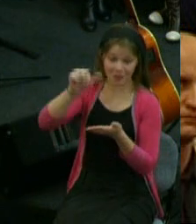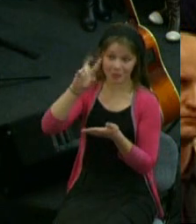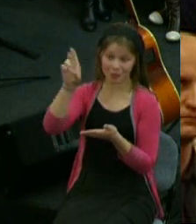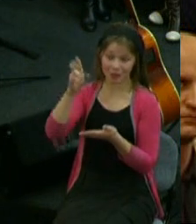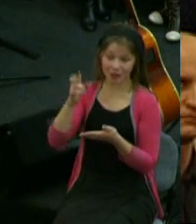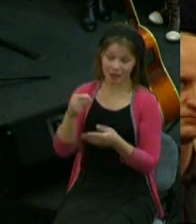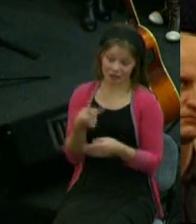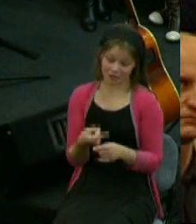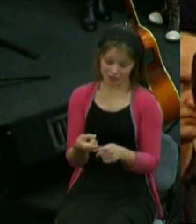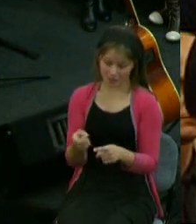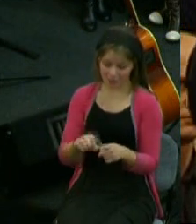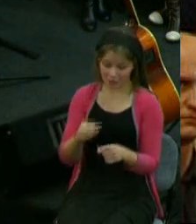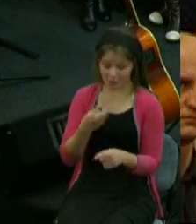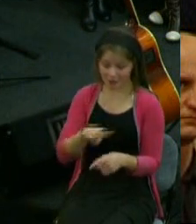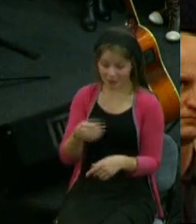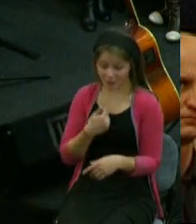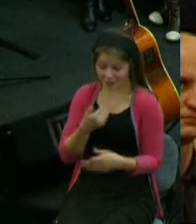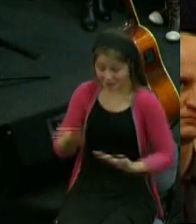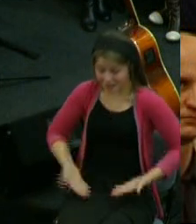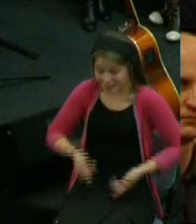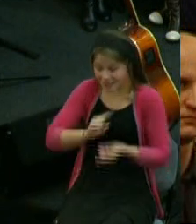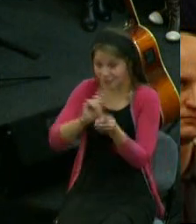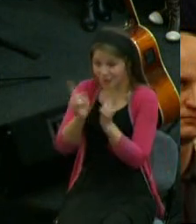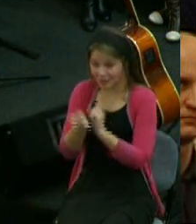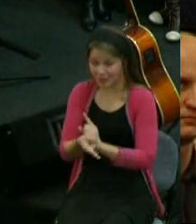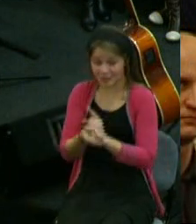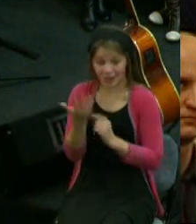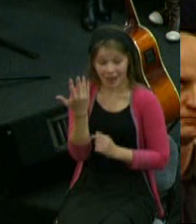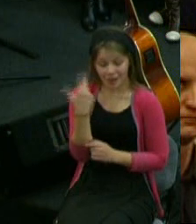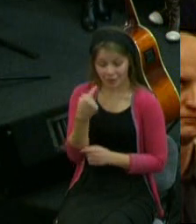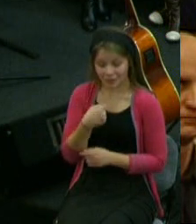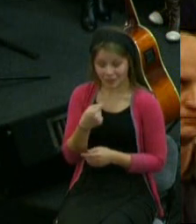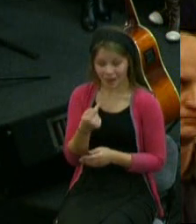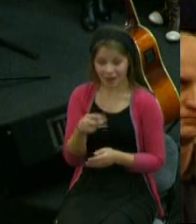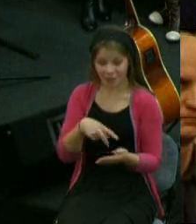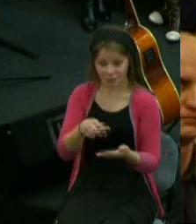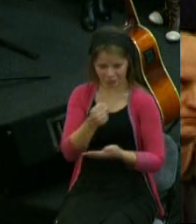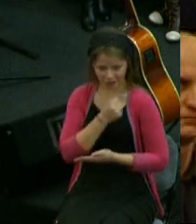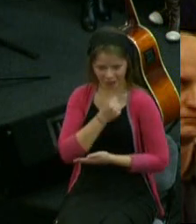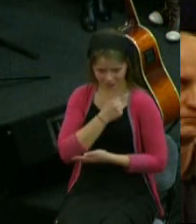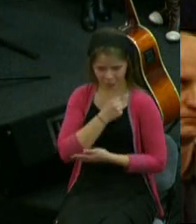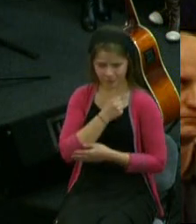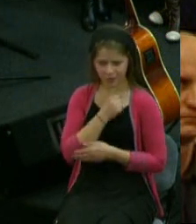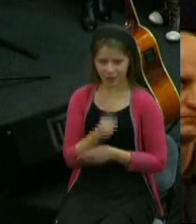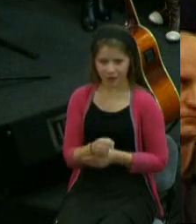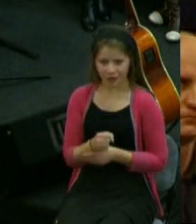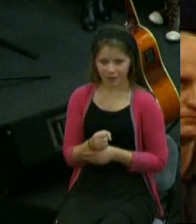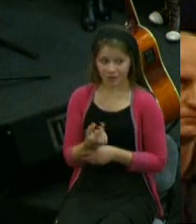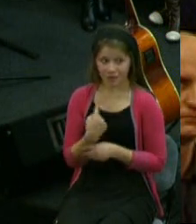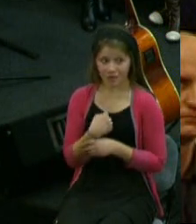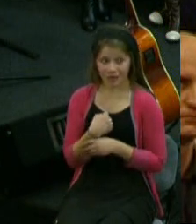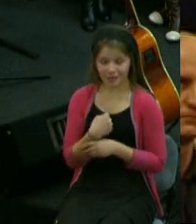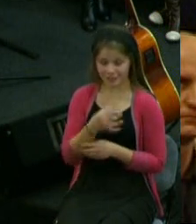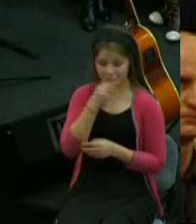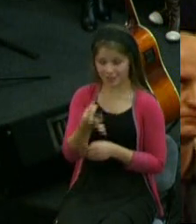того моменту моє життя, знаєте, воно настільки змінилось, що коли я став іти на військову службу, я сказав, що я є